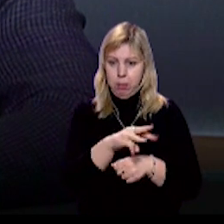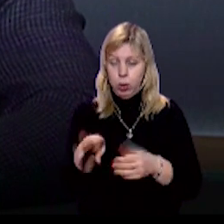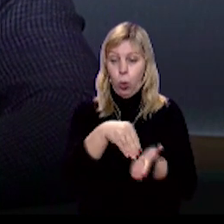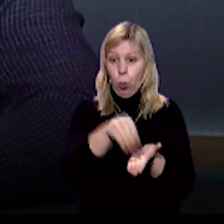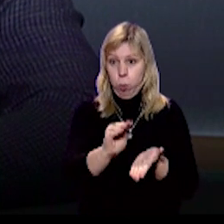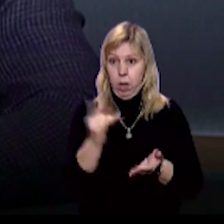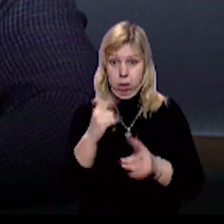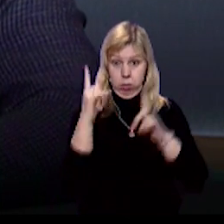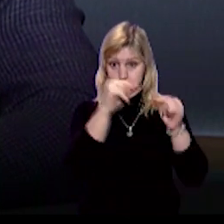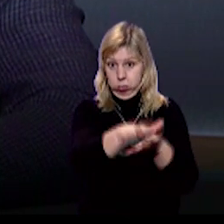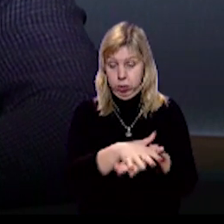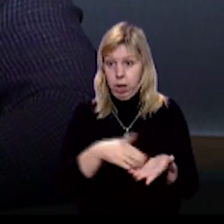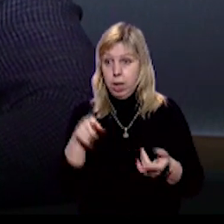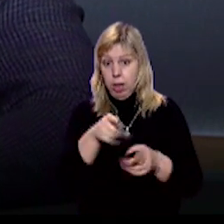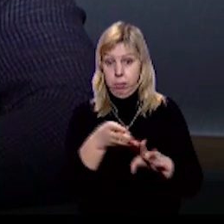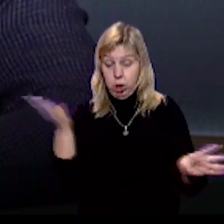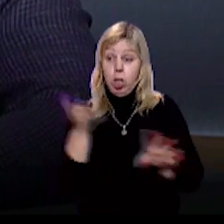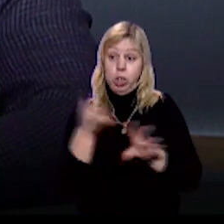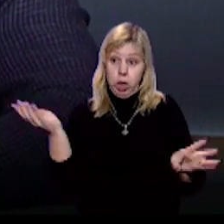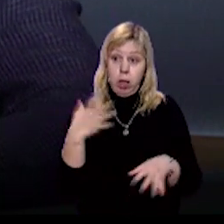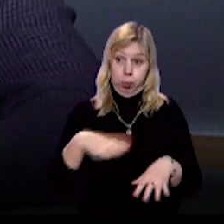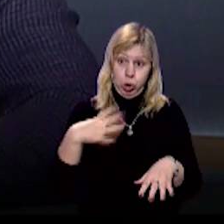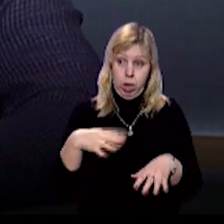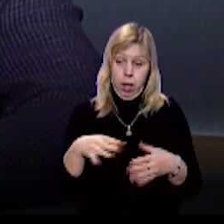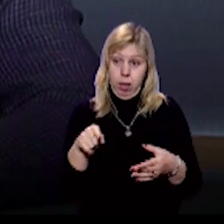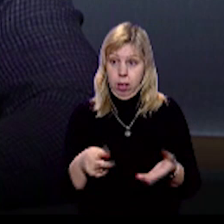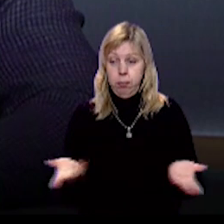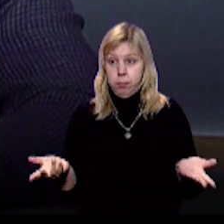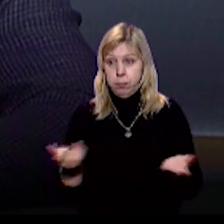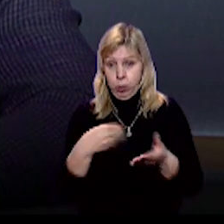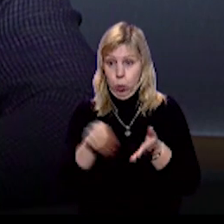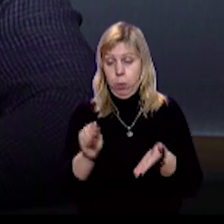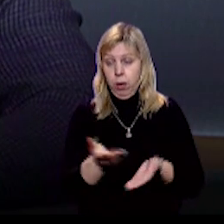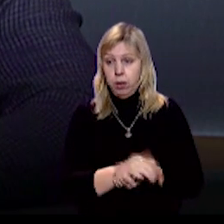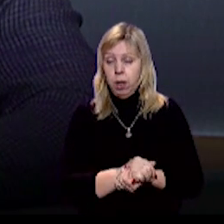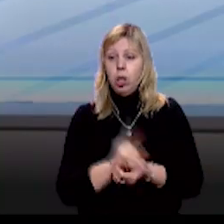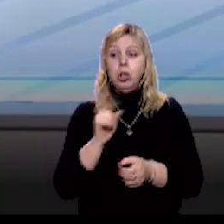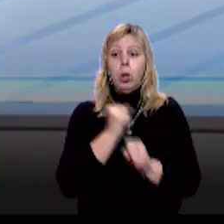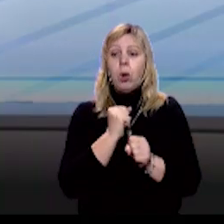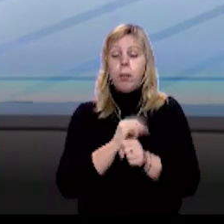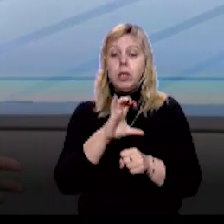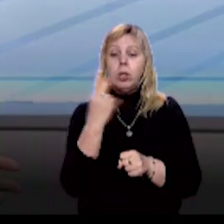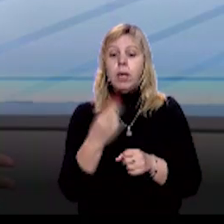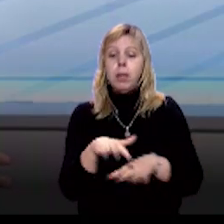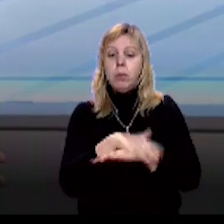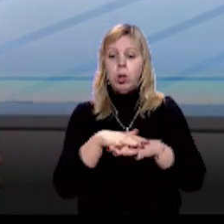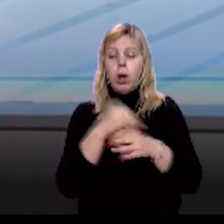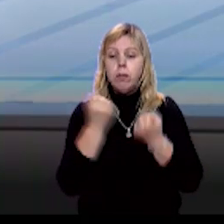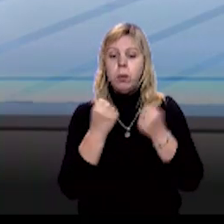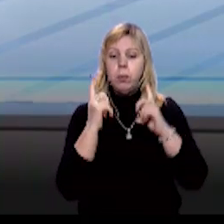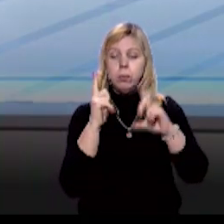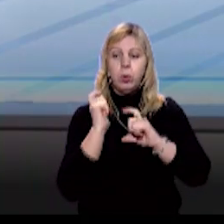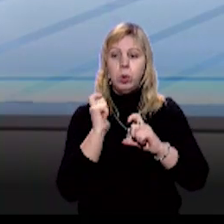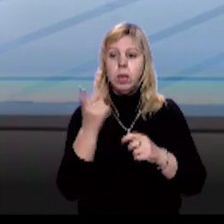купляє його і їде собі далі, якщо там черга. Якщо черга, почекає там і купляє. Що робить Асоціація міжнародних автомобільних